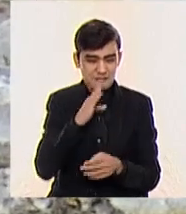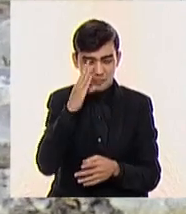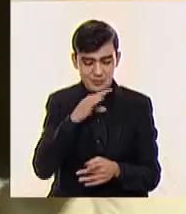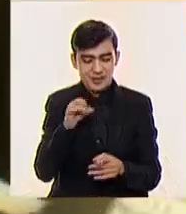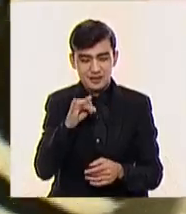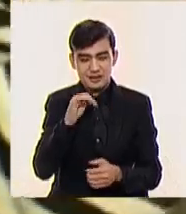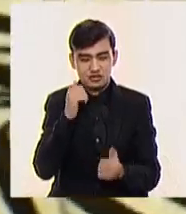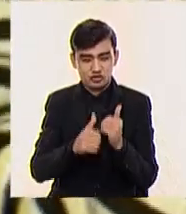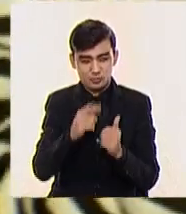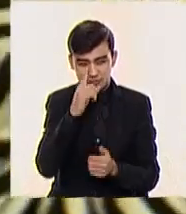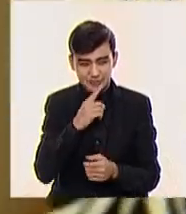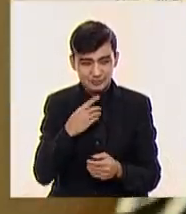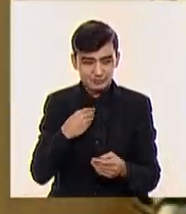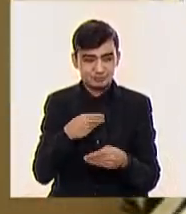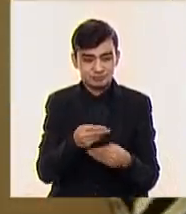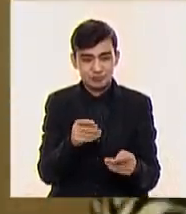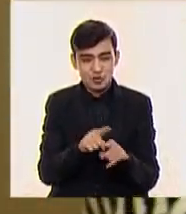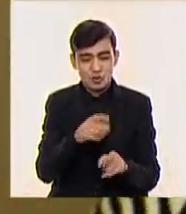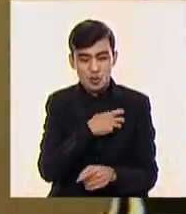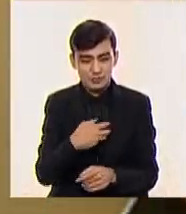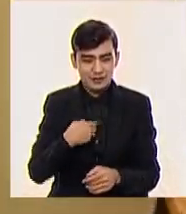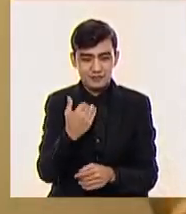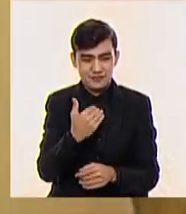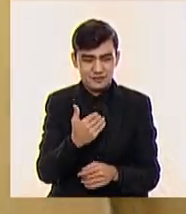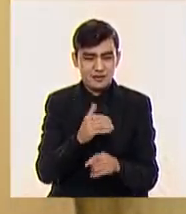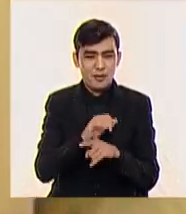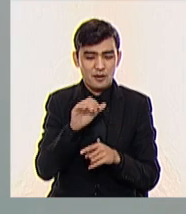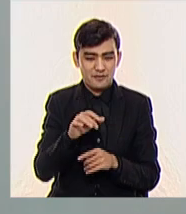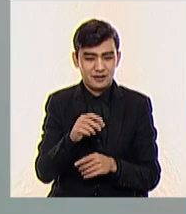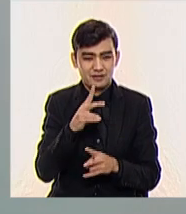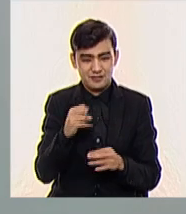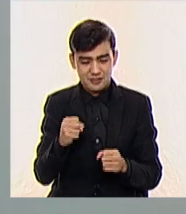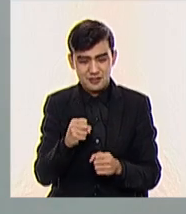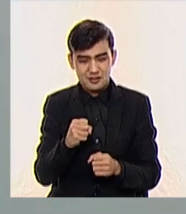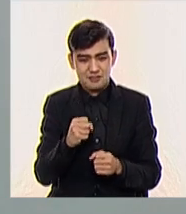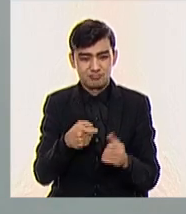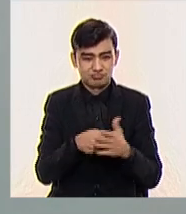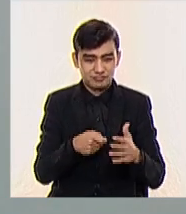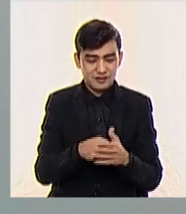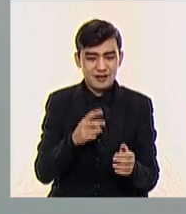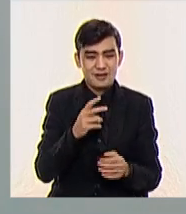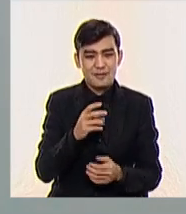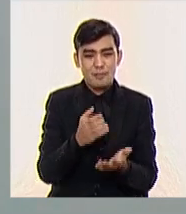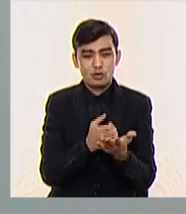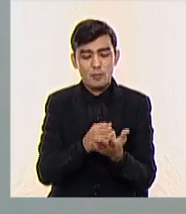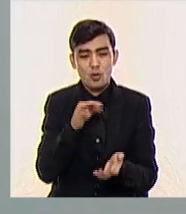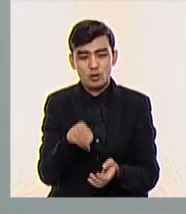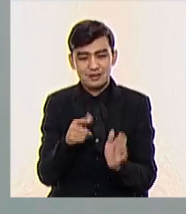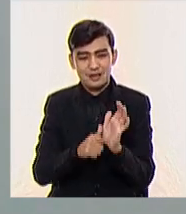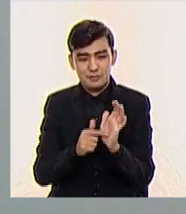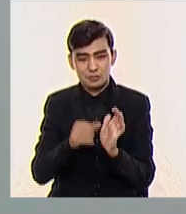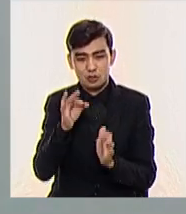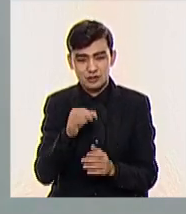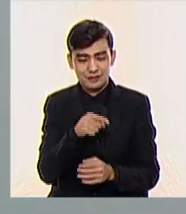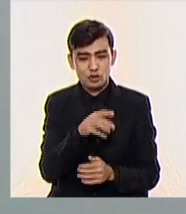детям ежемесячно, по решению комиссии можно направить на эти потребности. 70% от пособий собираются на этом